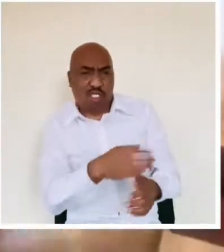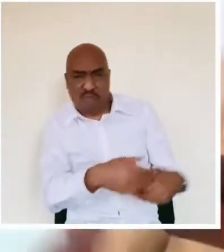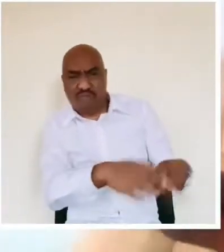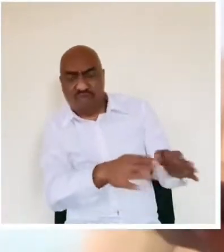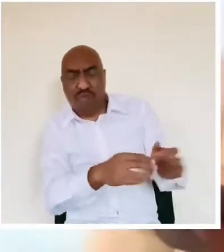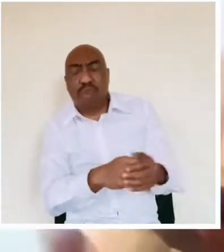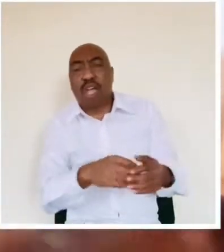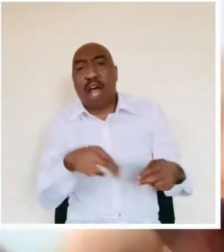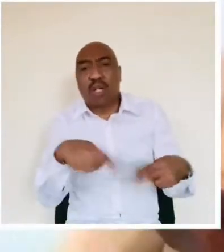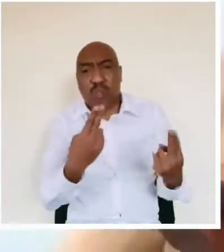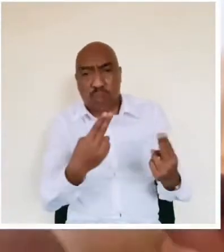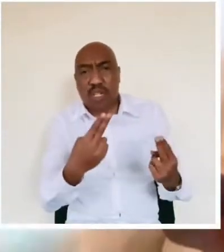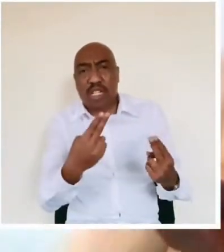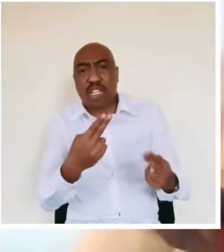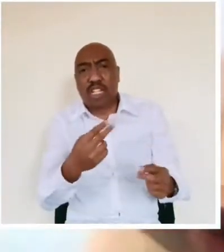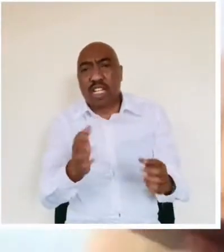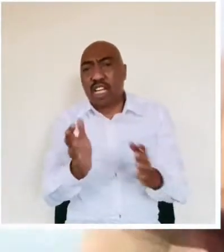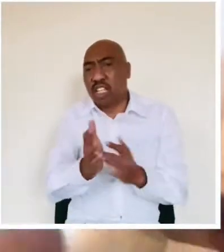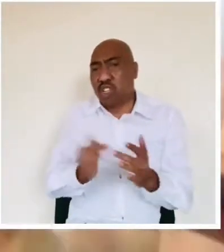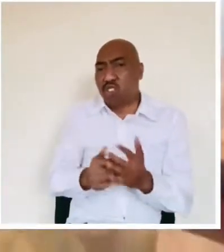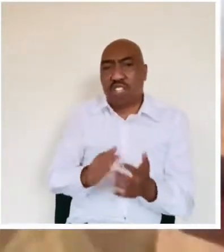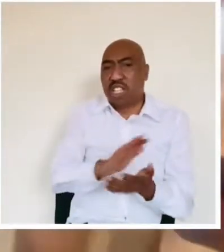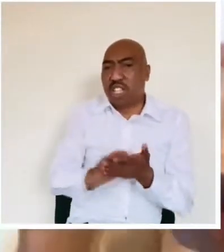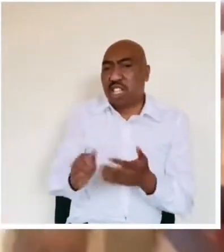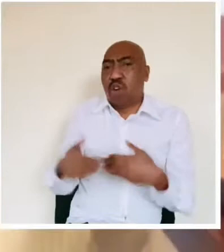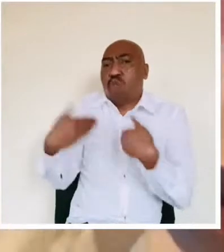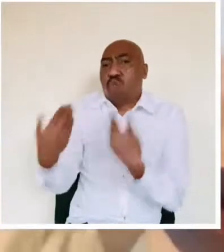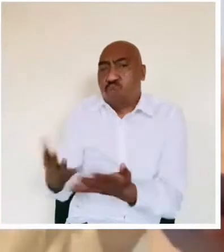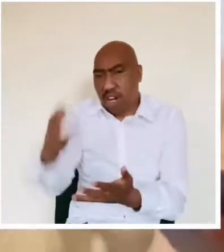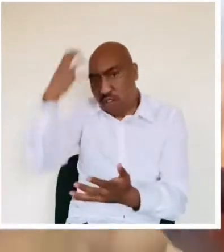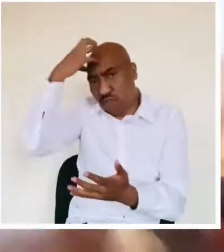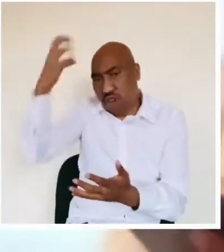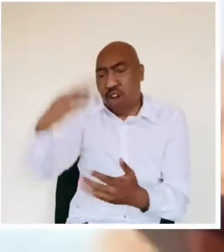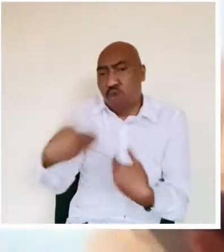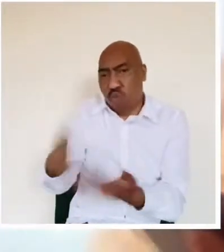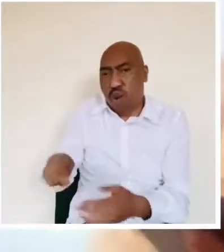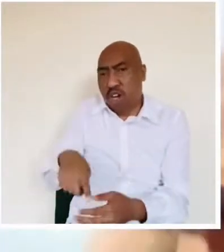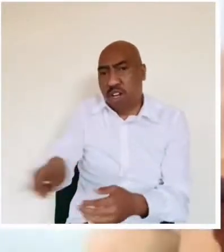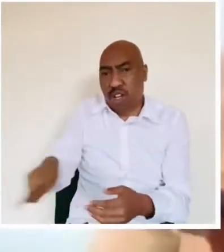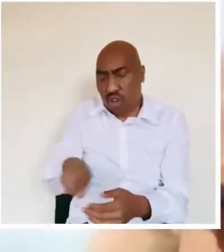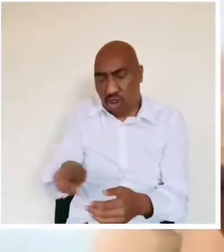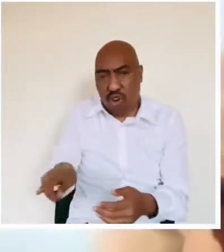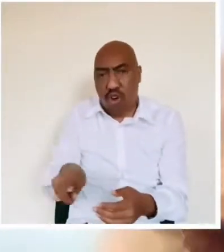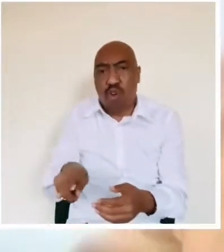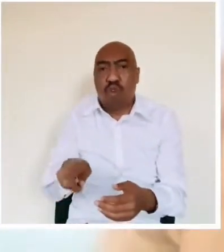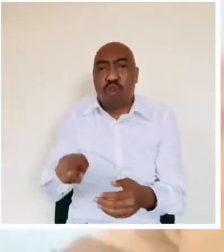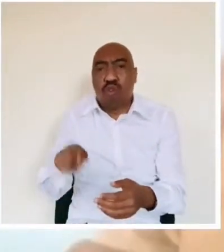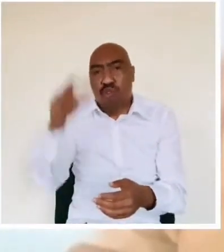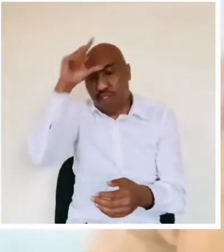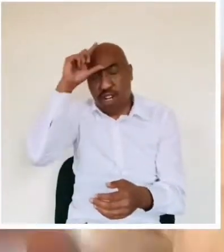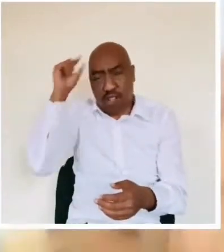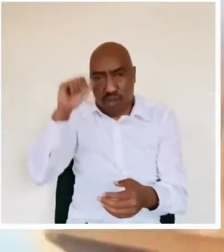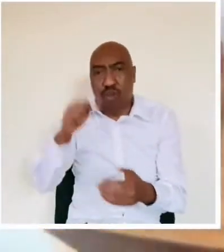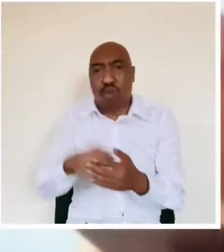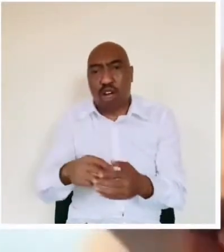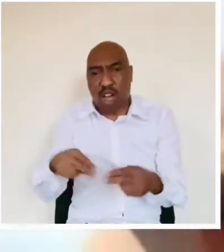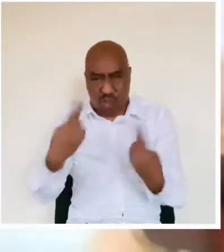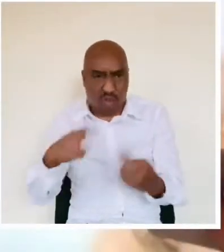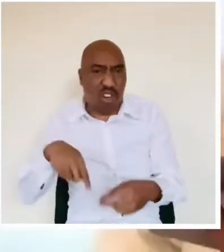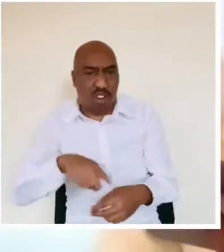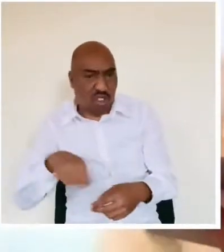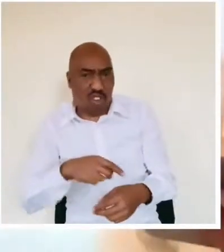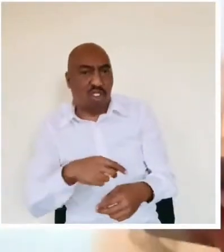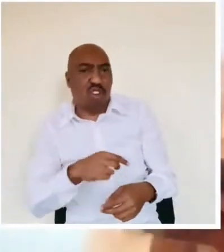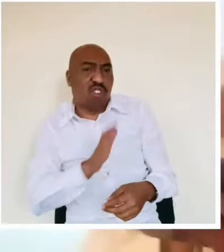les glorifiait pas, ne le donnait pas des louanges, ne les mettait pas dans de bonnes places. Voilà pourquoi ils détestaient Jésus.